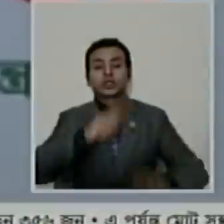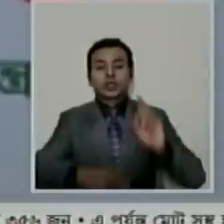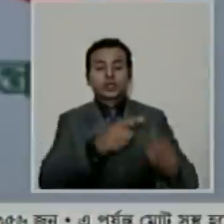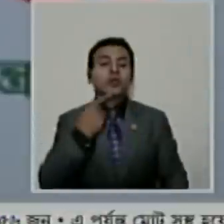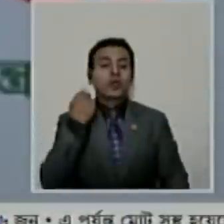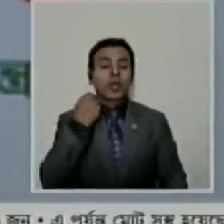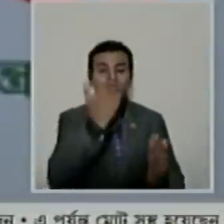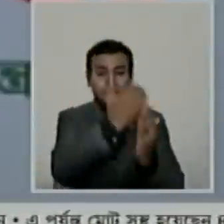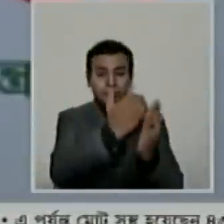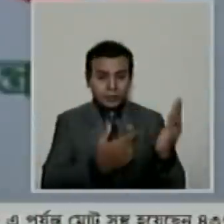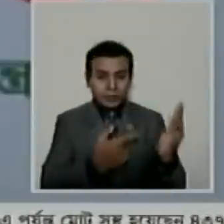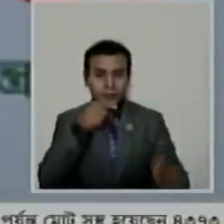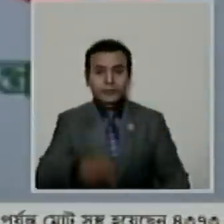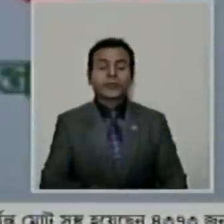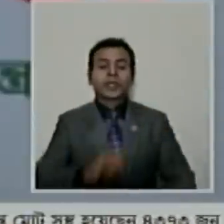5,741 জন এবং এ পর্যন্ত